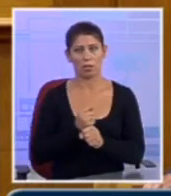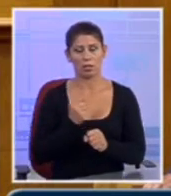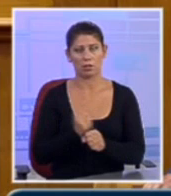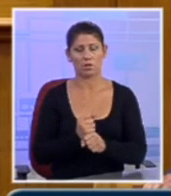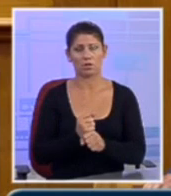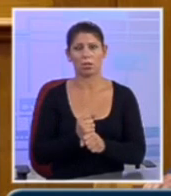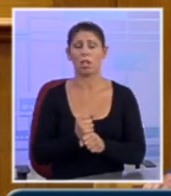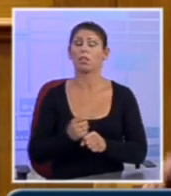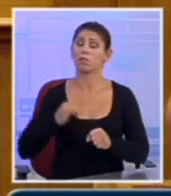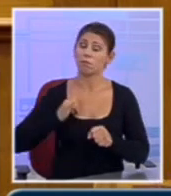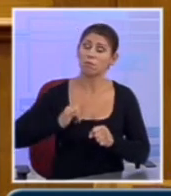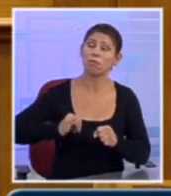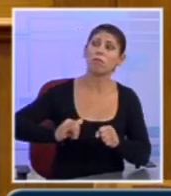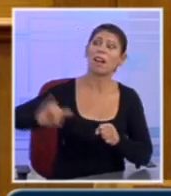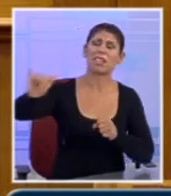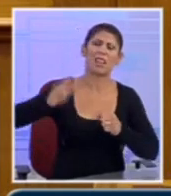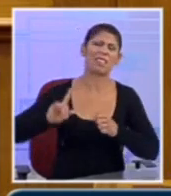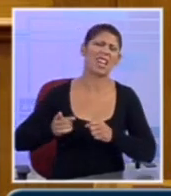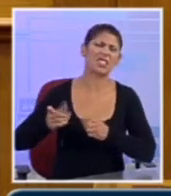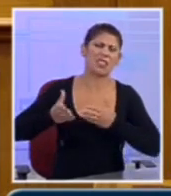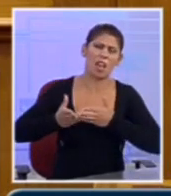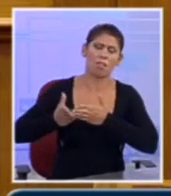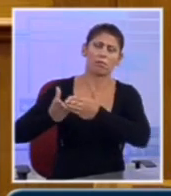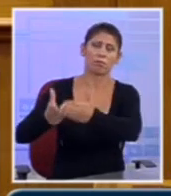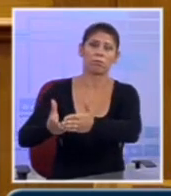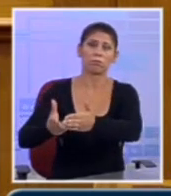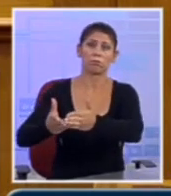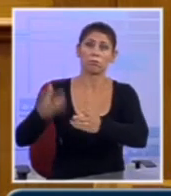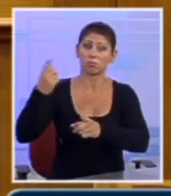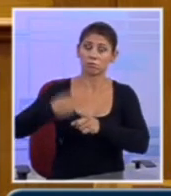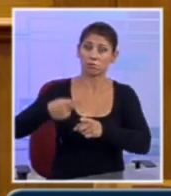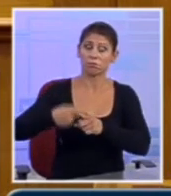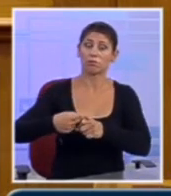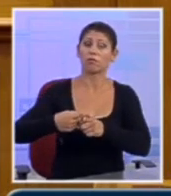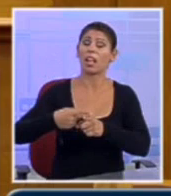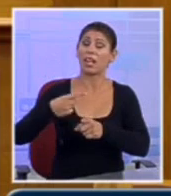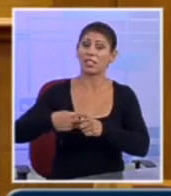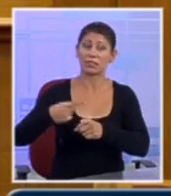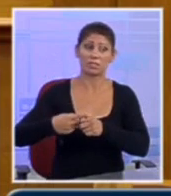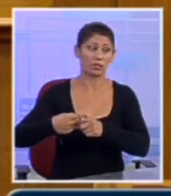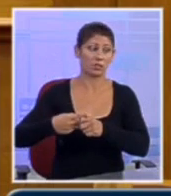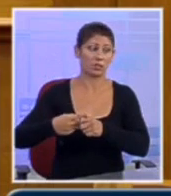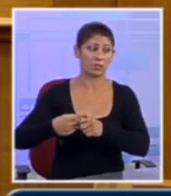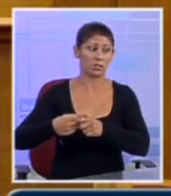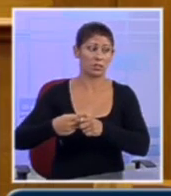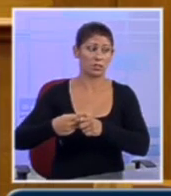ποντοπόρο ναυτιλία, η ανταγωνιστικότητα της ελληνόκτητης και ελληνικής